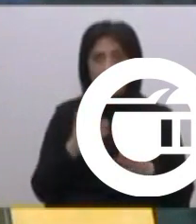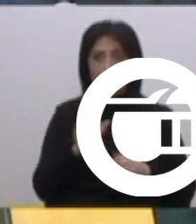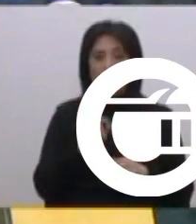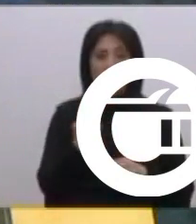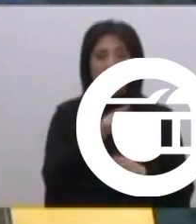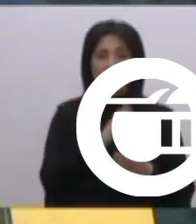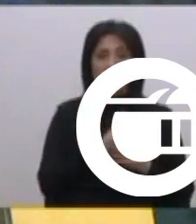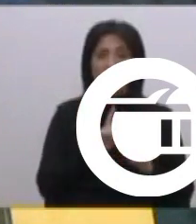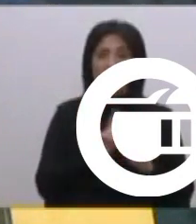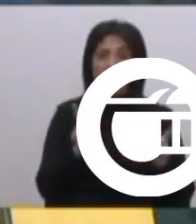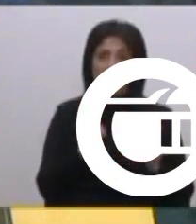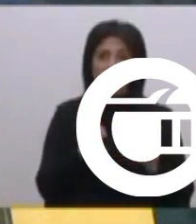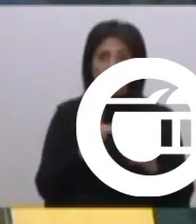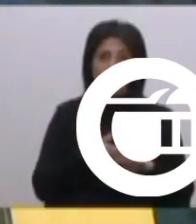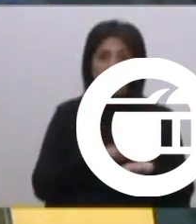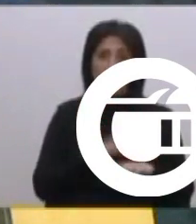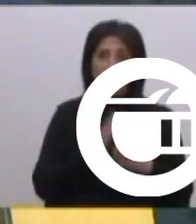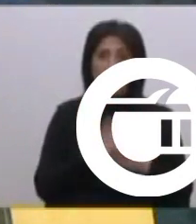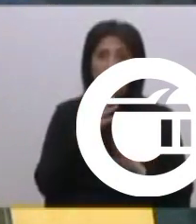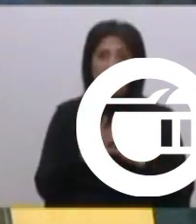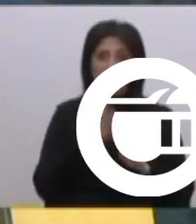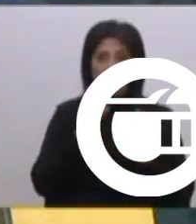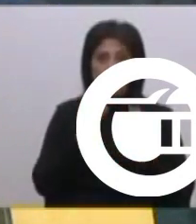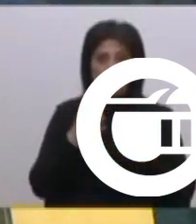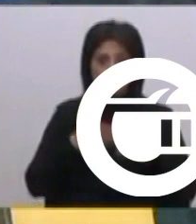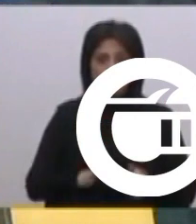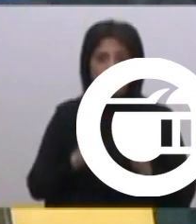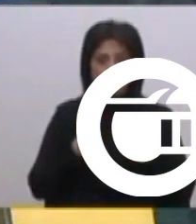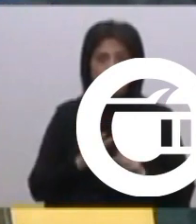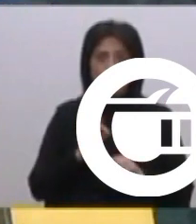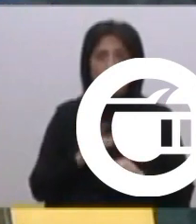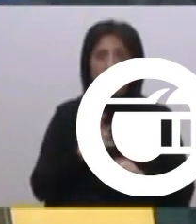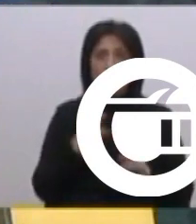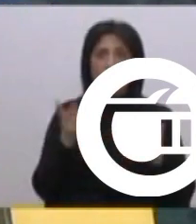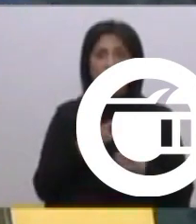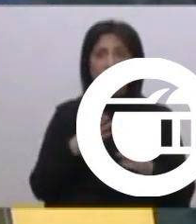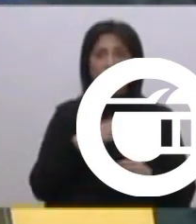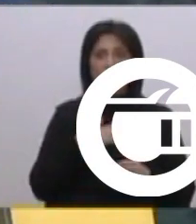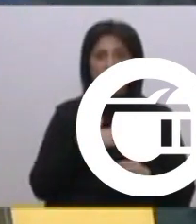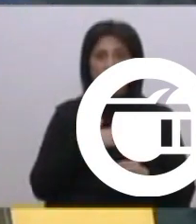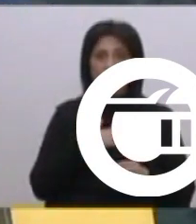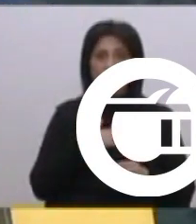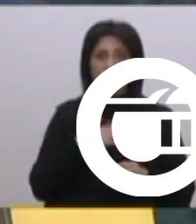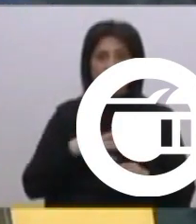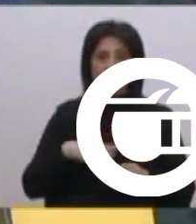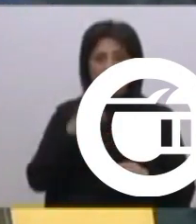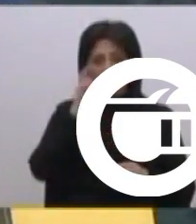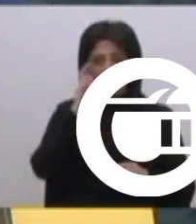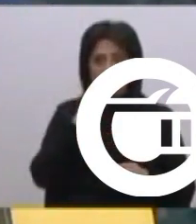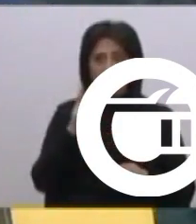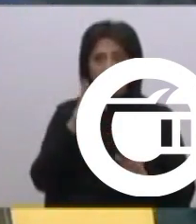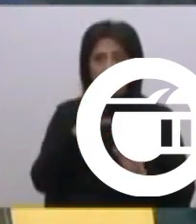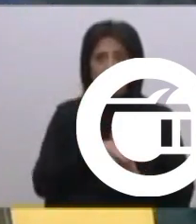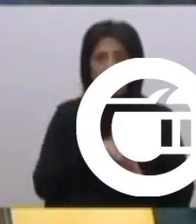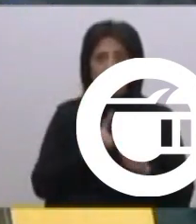სადმე გვაქვს განსაკუთრებული ცირთულები, ეს არის პირველი რიგში სწორედ დემოგრაფია, რომელსაც ჭირდება ჩვენი საქართველოს მთავრობის მათ